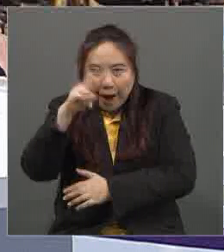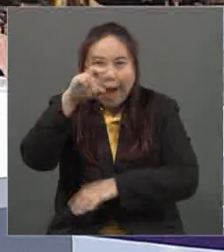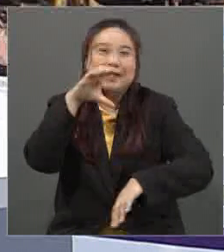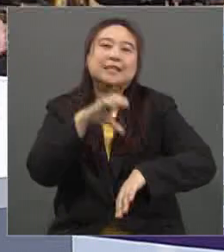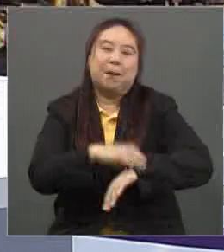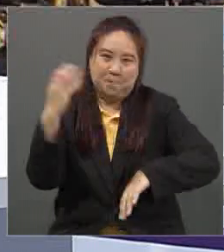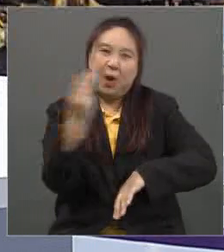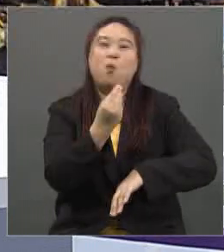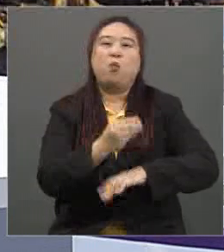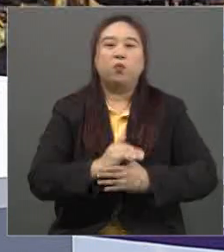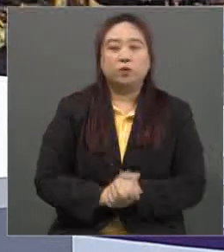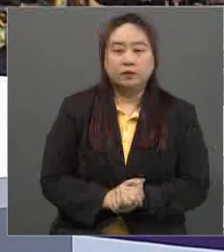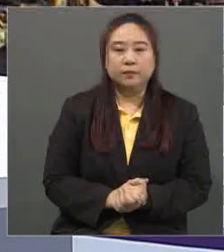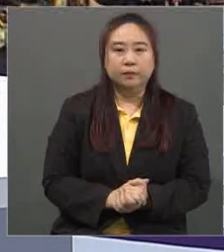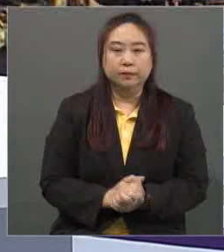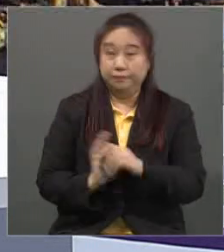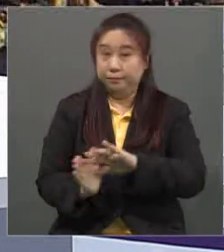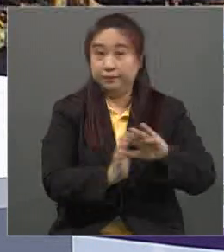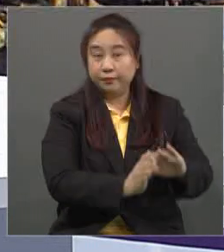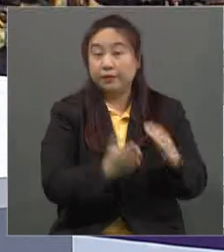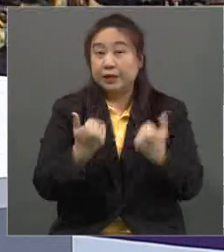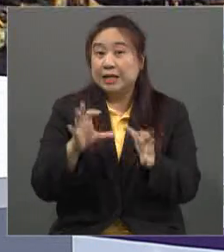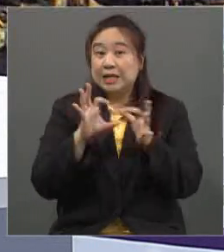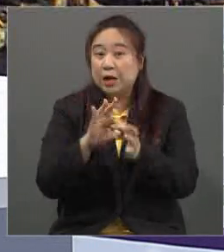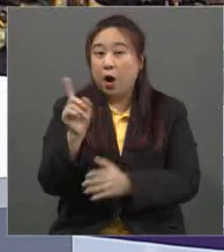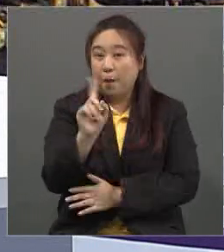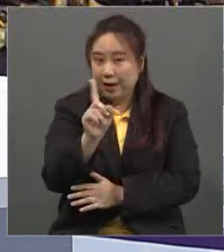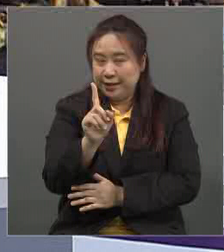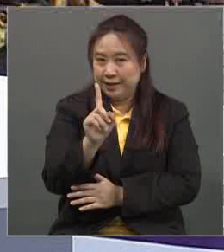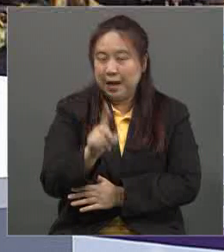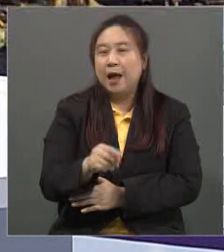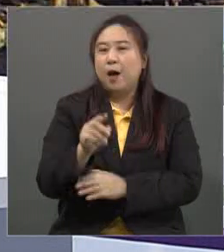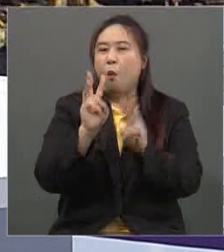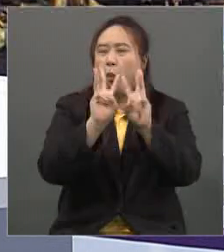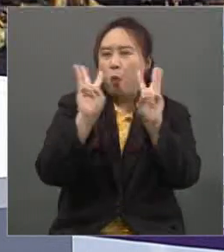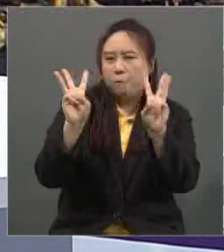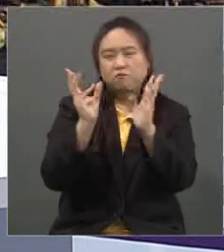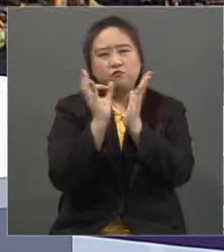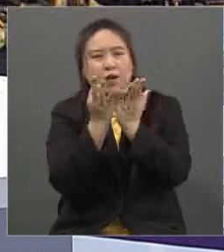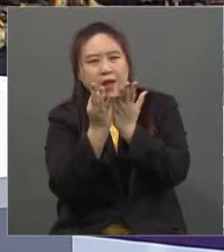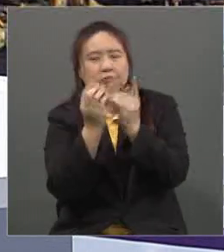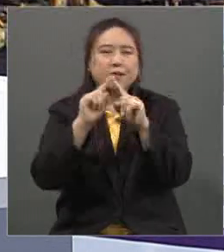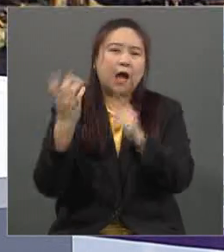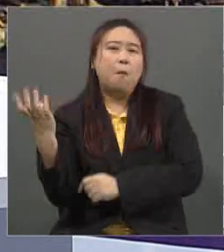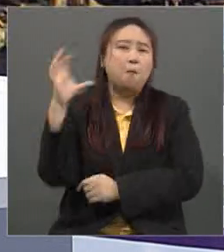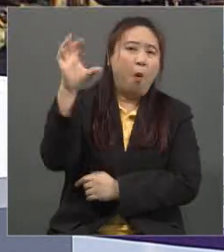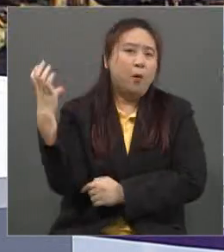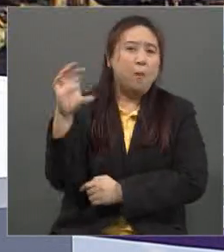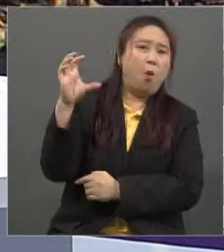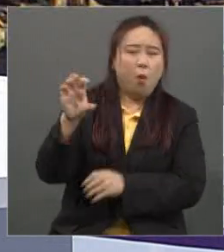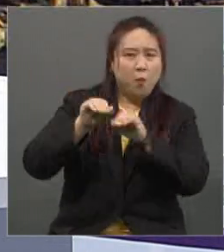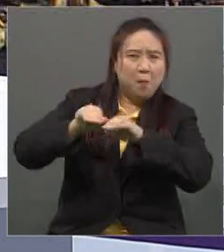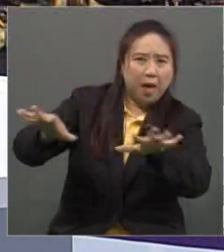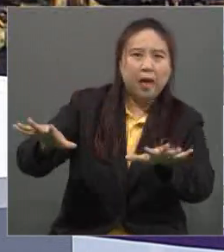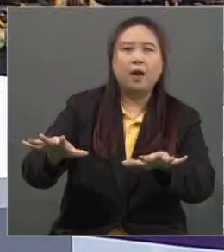มาต่อกันที่อีกหนึ่งเรื่องนะครับเป็นเรื่องที่เกี่ยวข้องกับการเผยแพร่ข้อมูลบนโลกออนไลน์นะครับแล้วมีการร้องเรียนกันเกิดขึ้นนะครับจะ